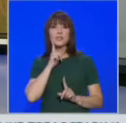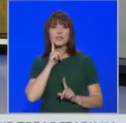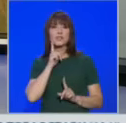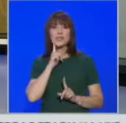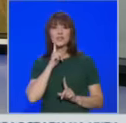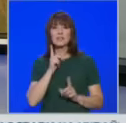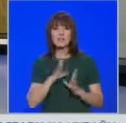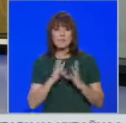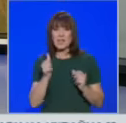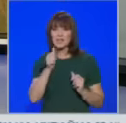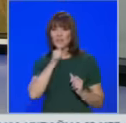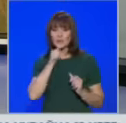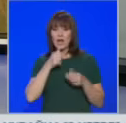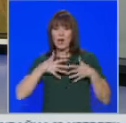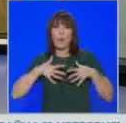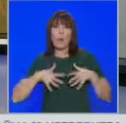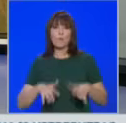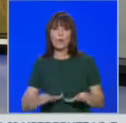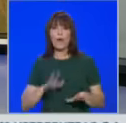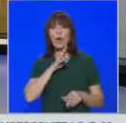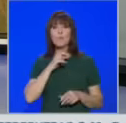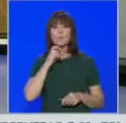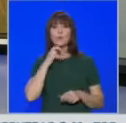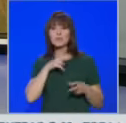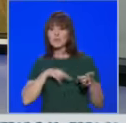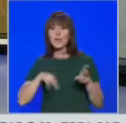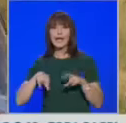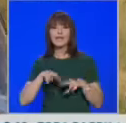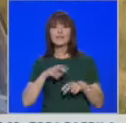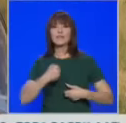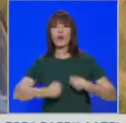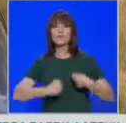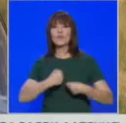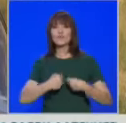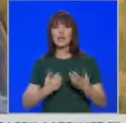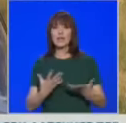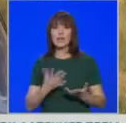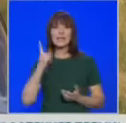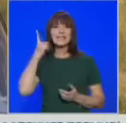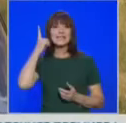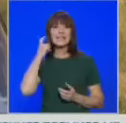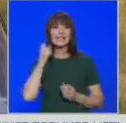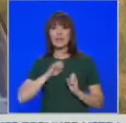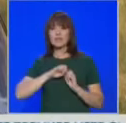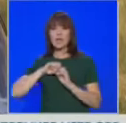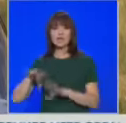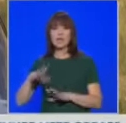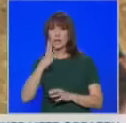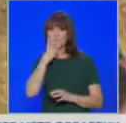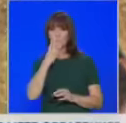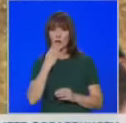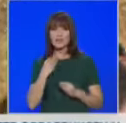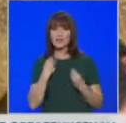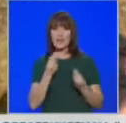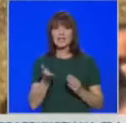силно дехидратирани и изтощени. Полицията издирва шофьора на микробуса. Сигналът за изоставения микробус е подаден